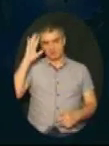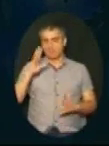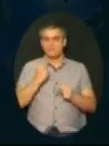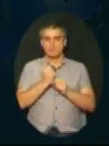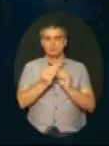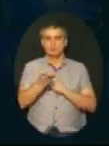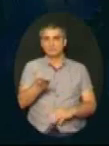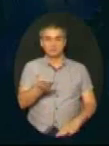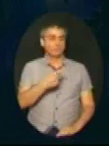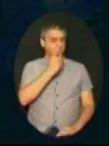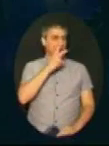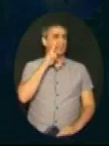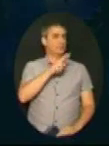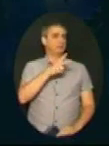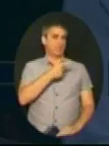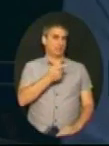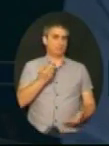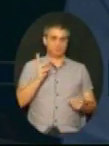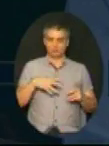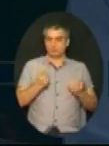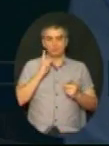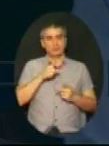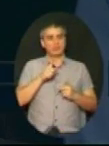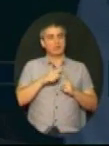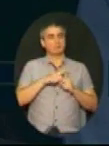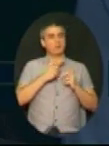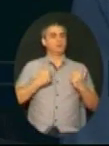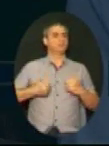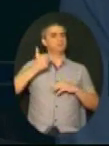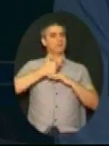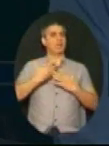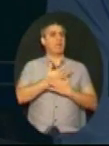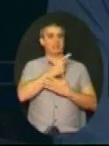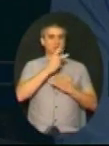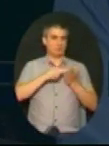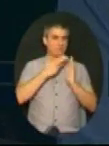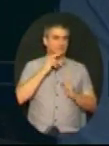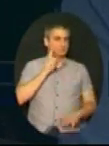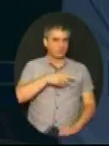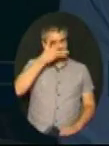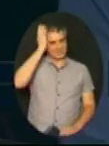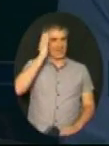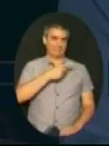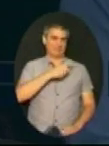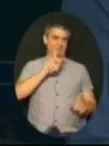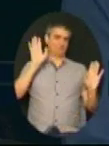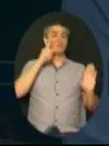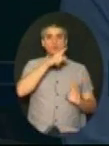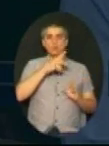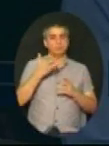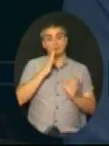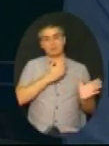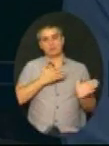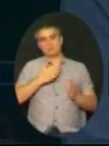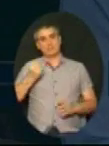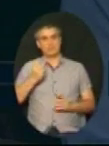עושים עם זה? הם צריכים להסתכל, יש מה שנקרא אדמור חדש בפוליטיקה הישראלית, אני מציע ללמוד ממנו, קוראים לו יאיר לפיד. הבחור מושך ימינה